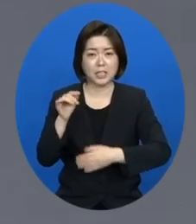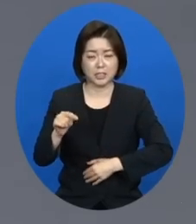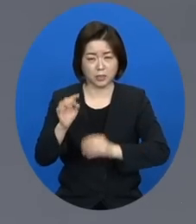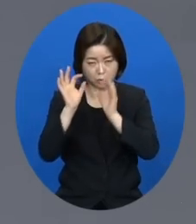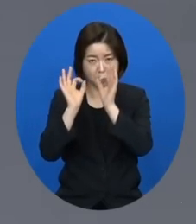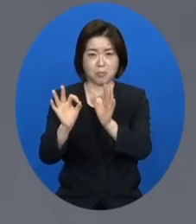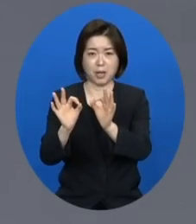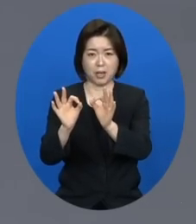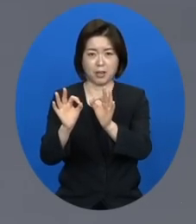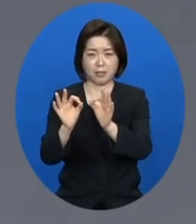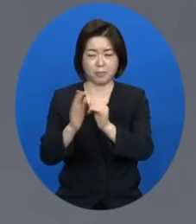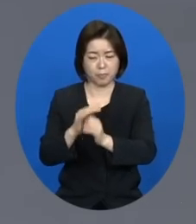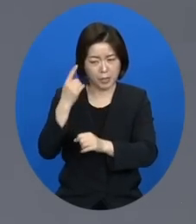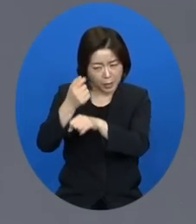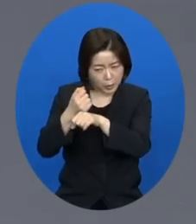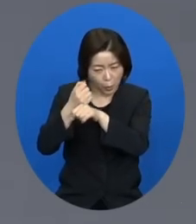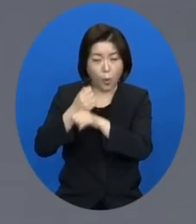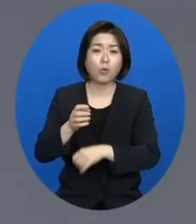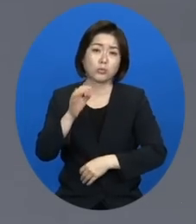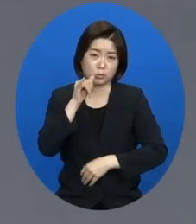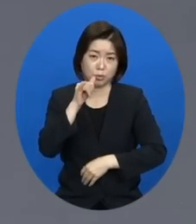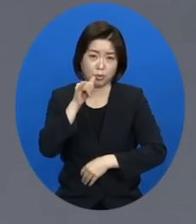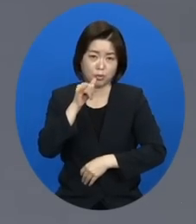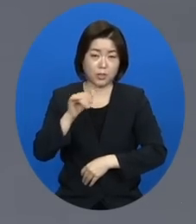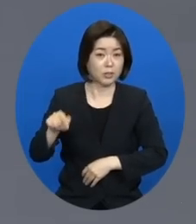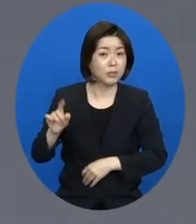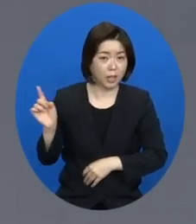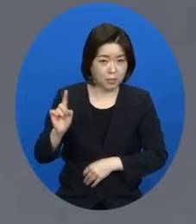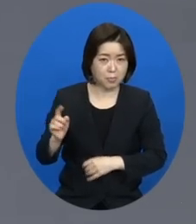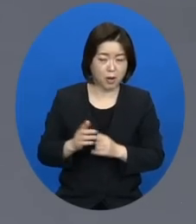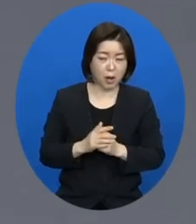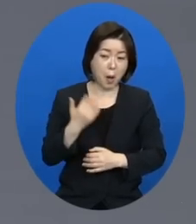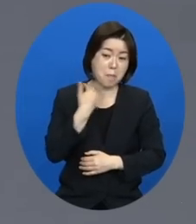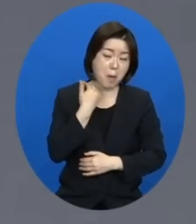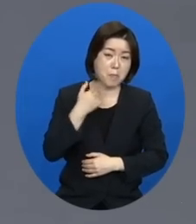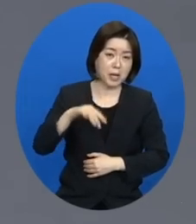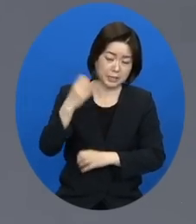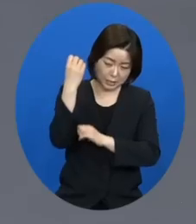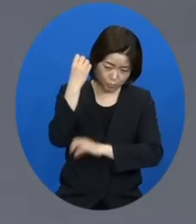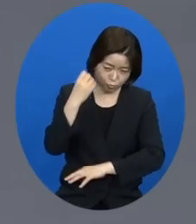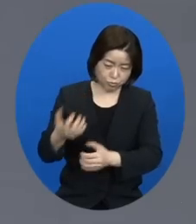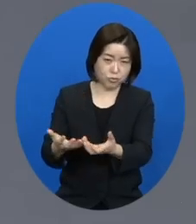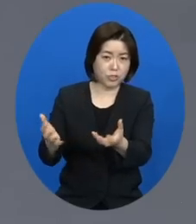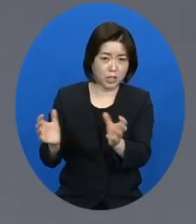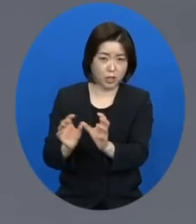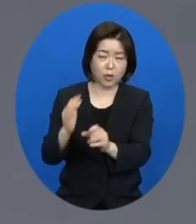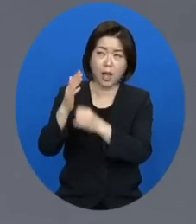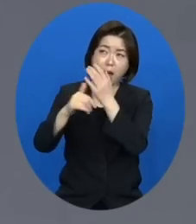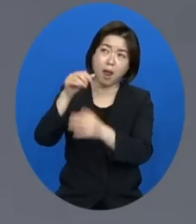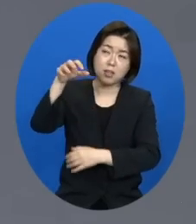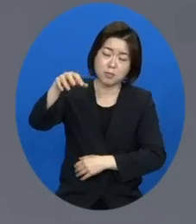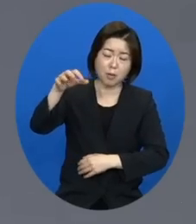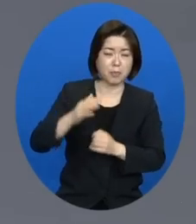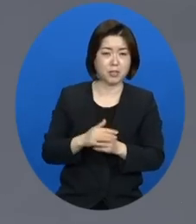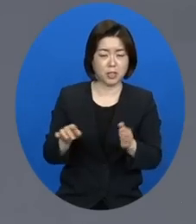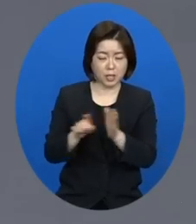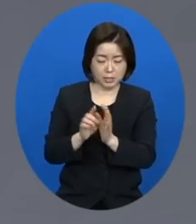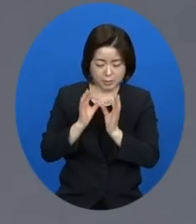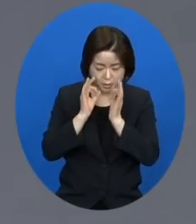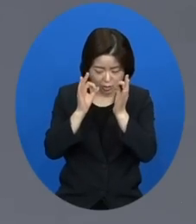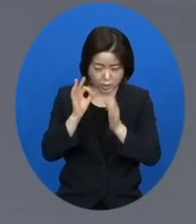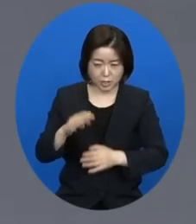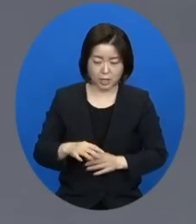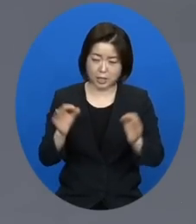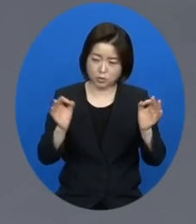돼요. 연구했던 것입니다. 바로 뭐냐면 보이지 않는 그 뿌리의 영역, 하나님 앞에서 신실하게